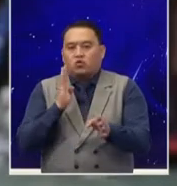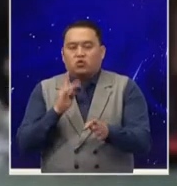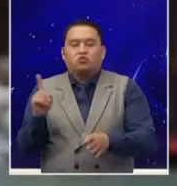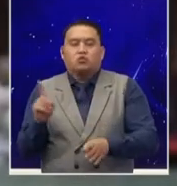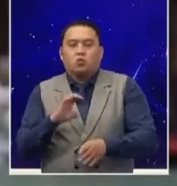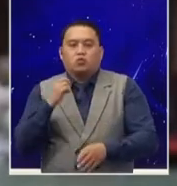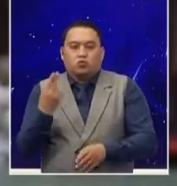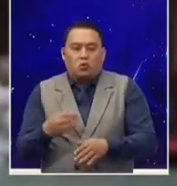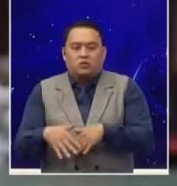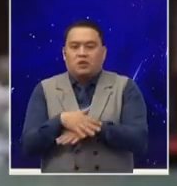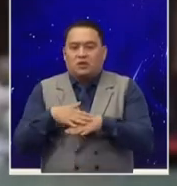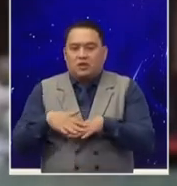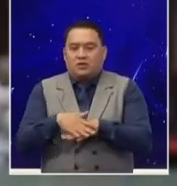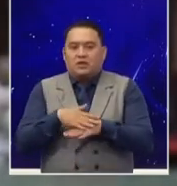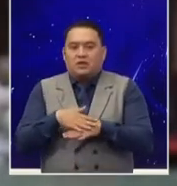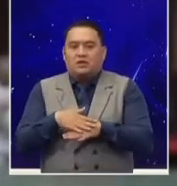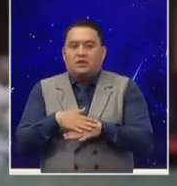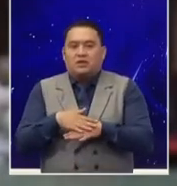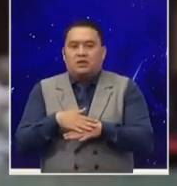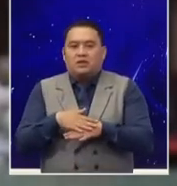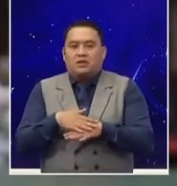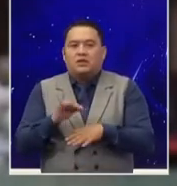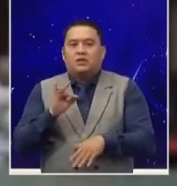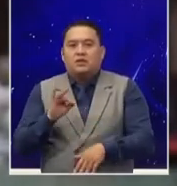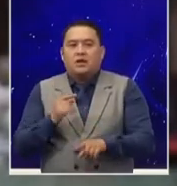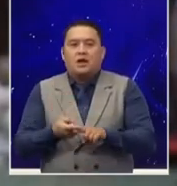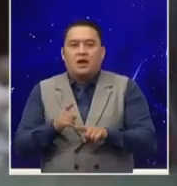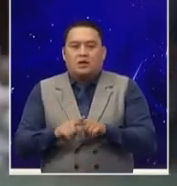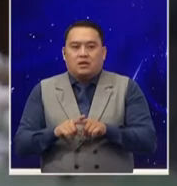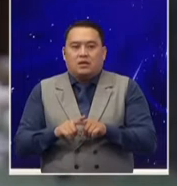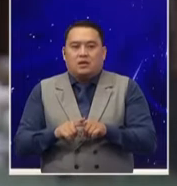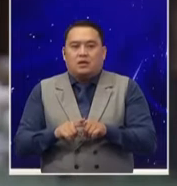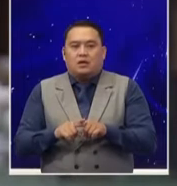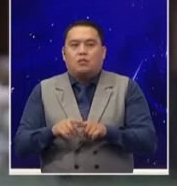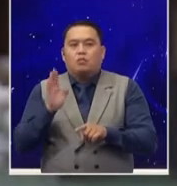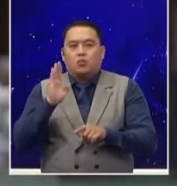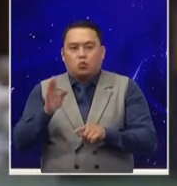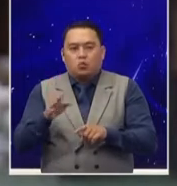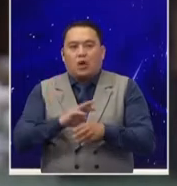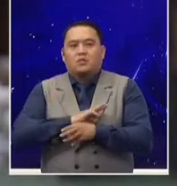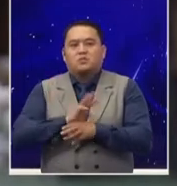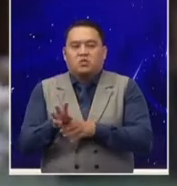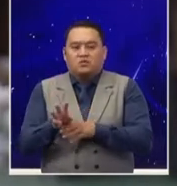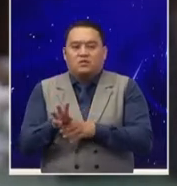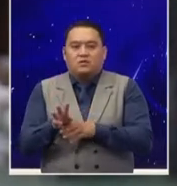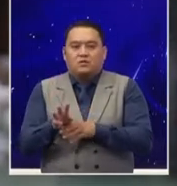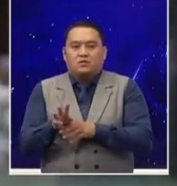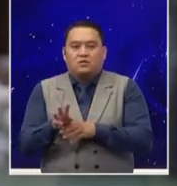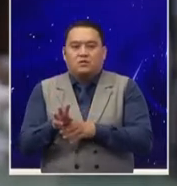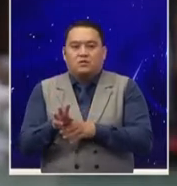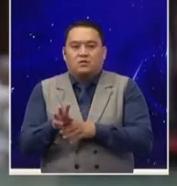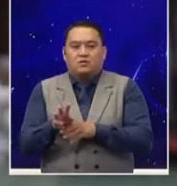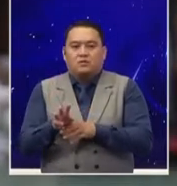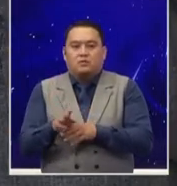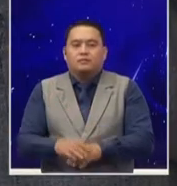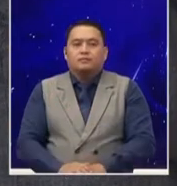для социально уязвимых наших слоев населения. И эти комплектующие будут уже обеспечиваться этим